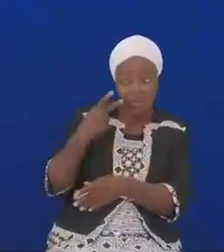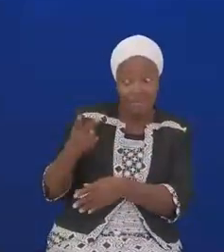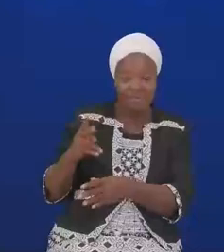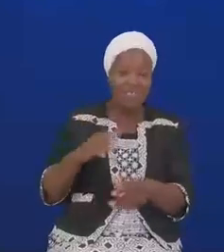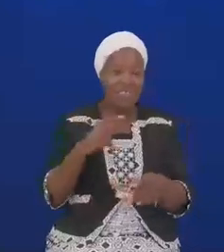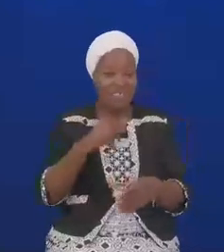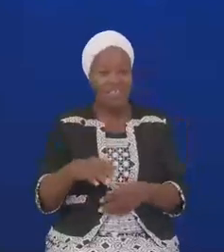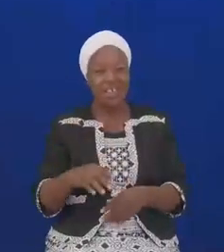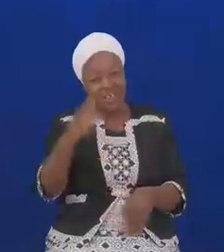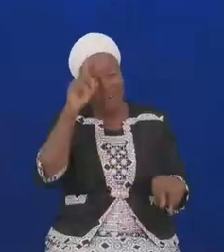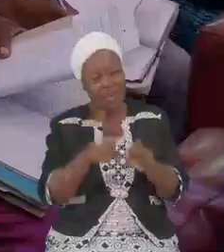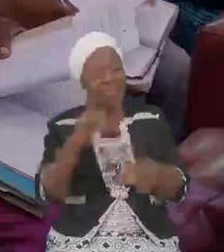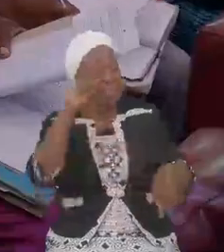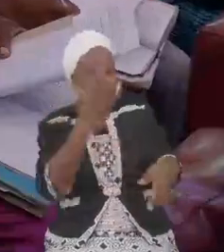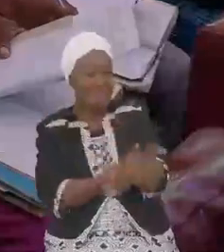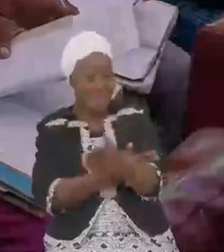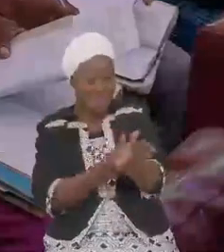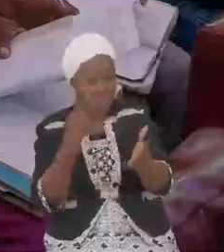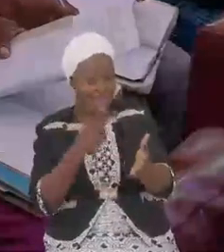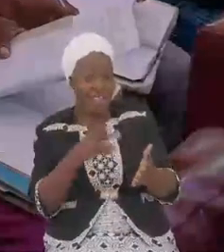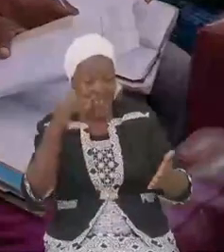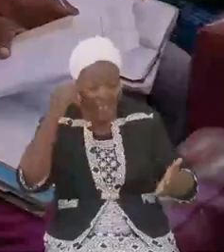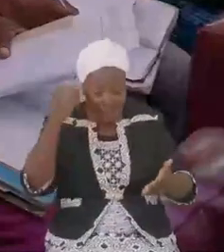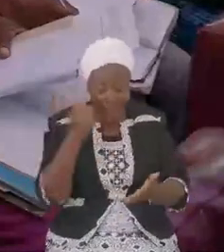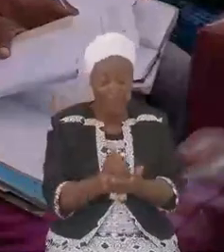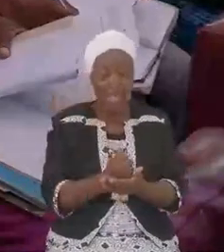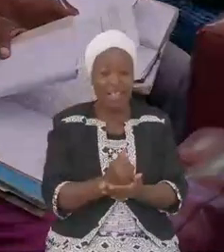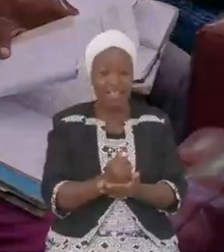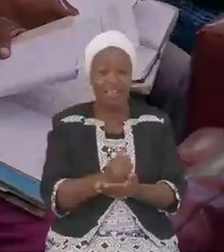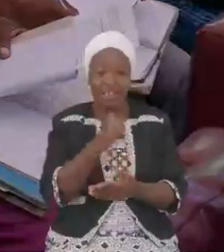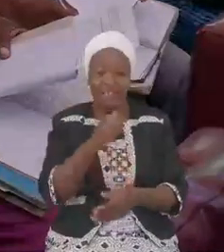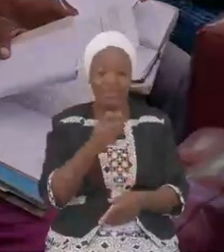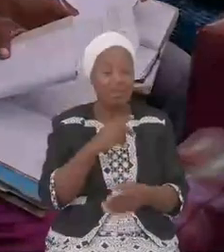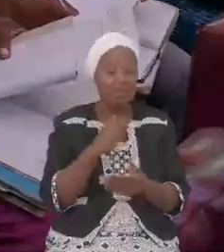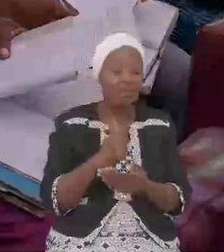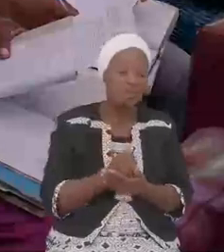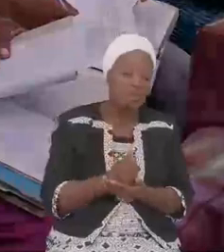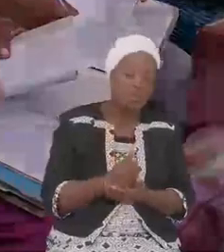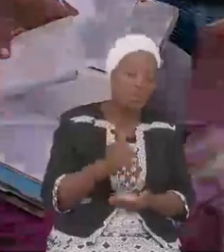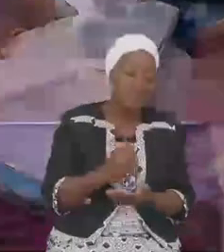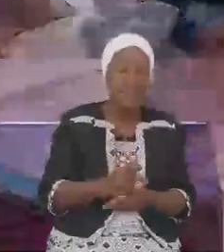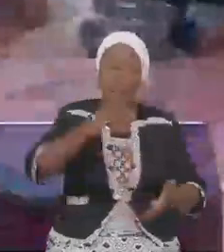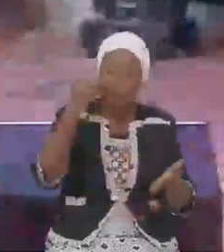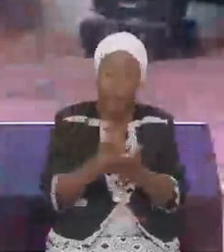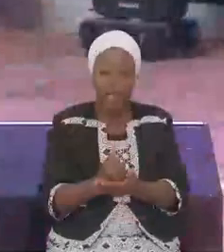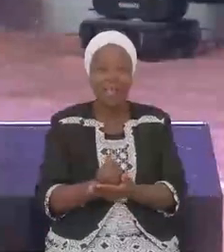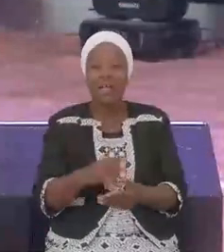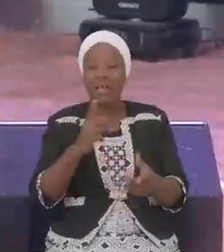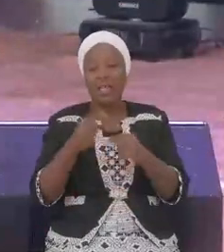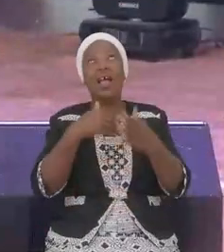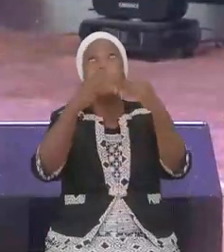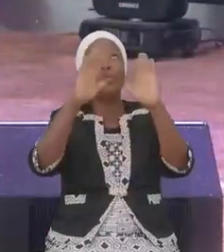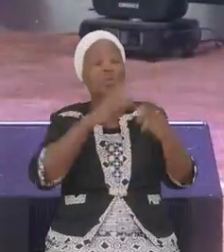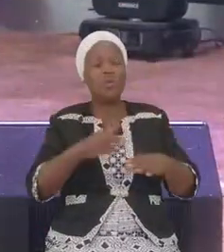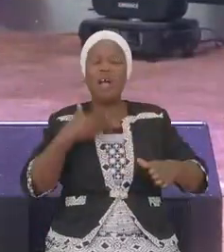Voici la fille d'alliance là. Et le ciel va se réjouir à ton sujet que maintenant tu es entré dans